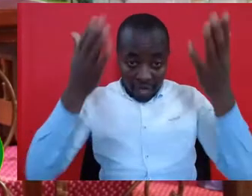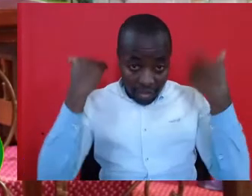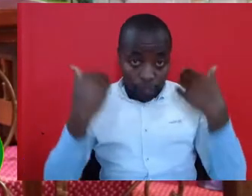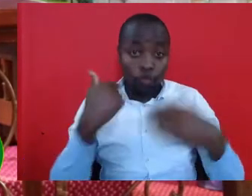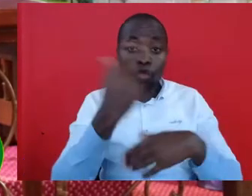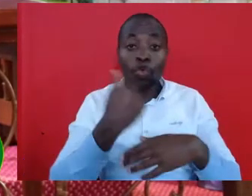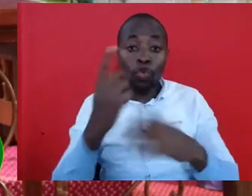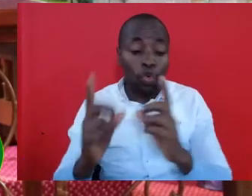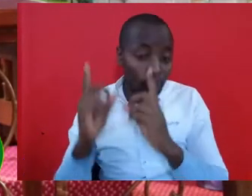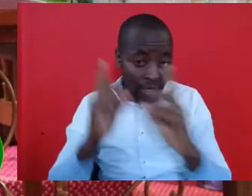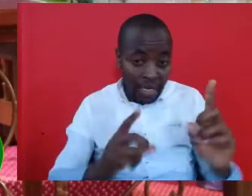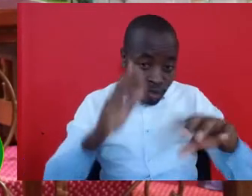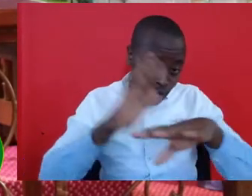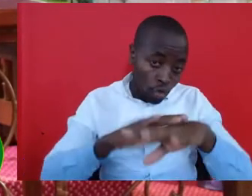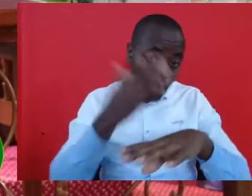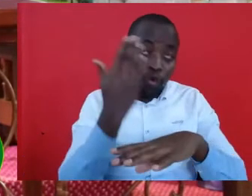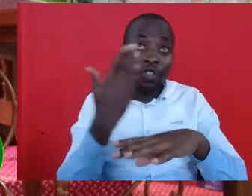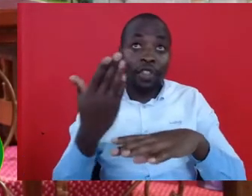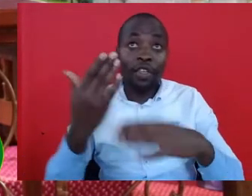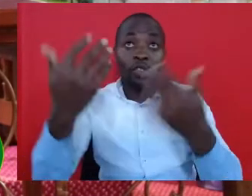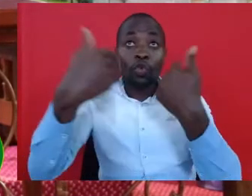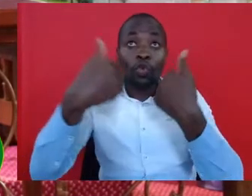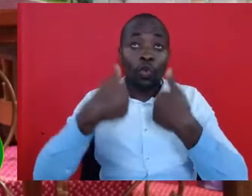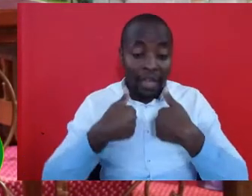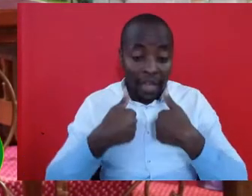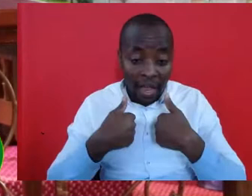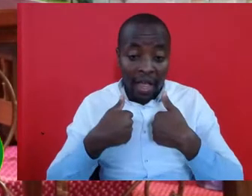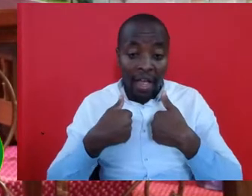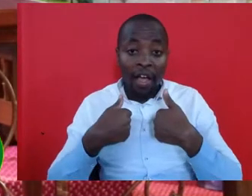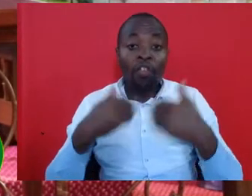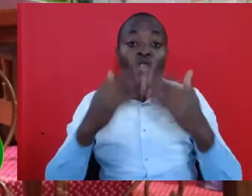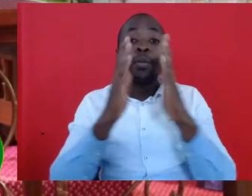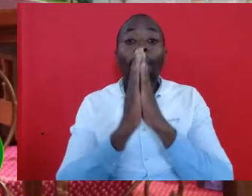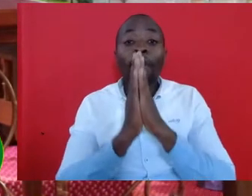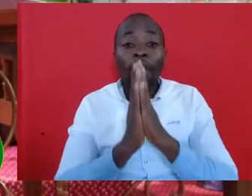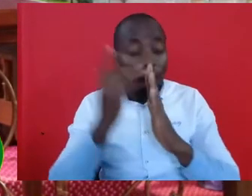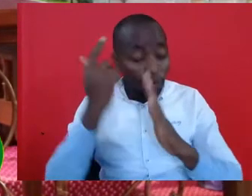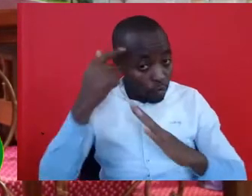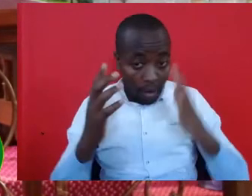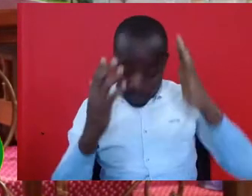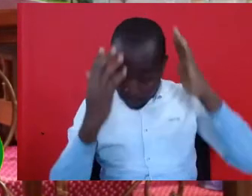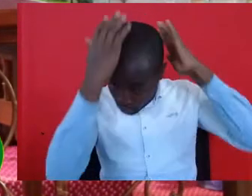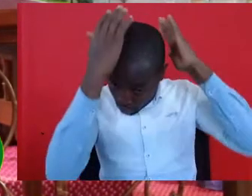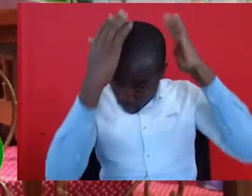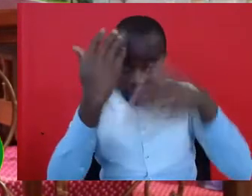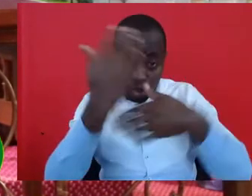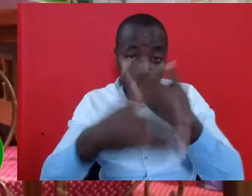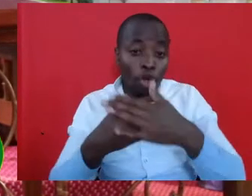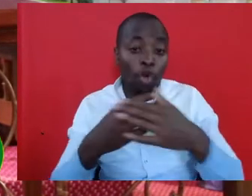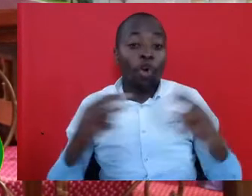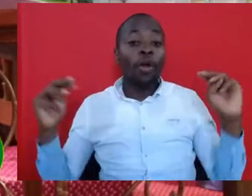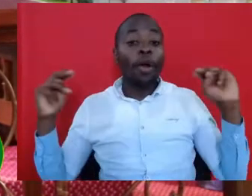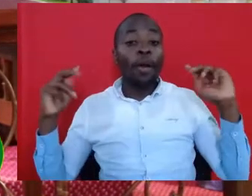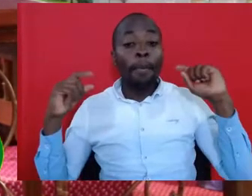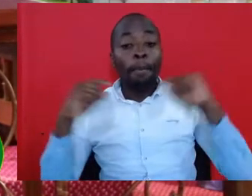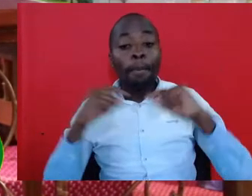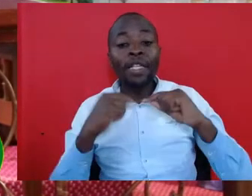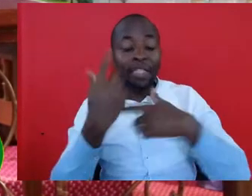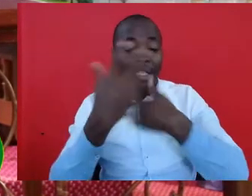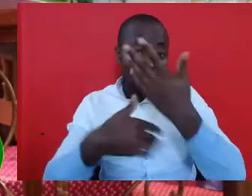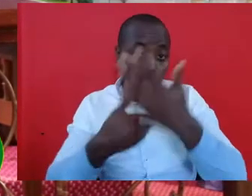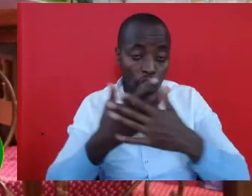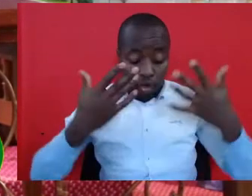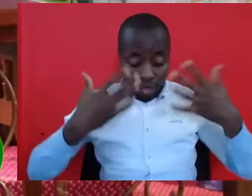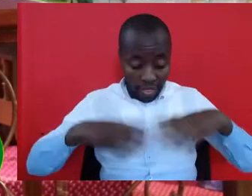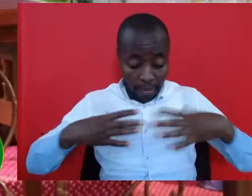uwape roho ya neema na uzima maaskofu wetu na makasisi na mashamanzi na watu wote waliobarikiwa,